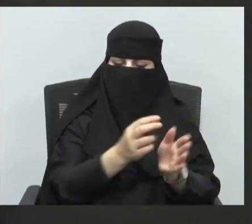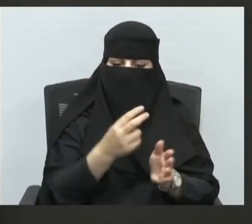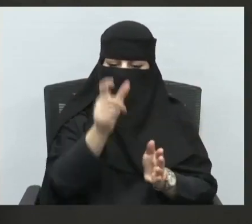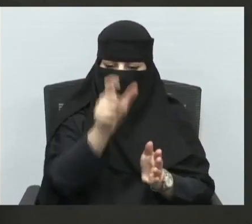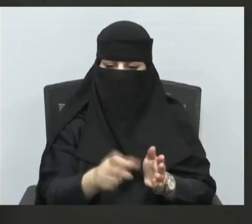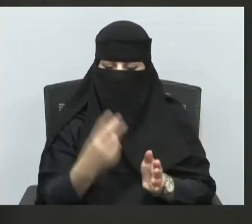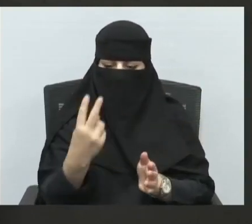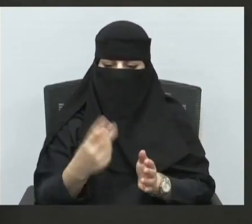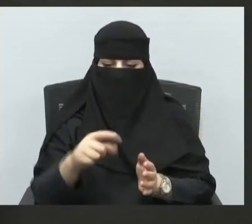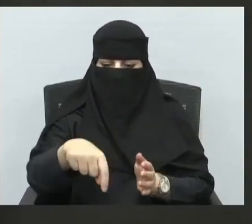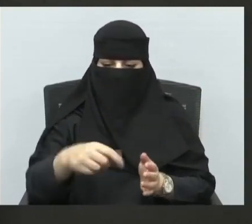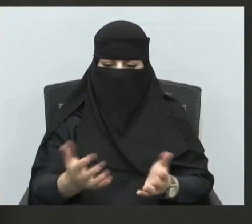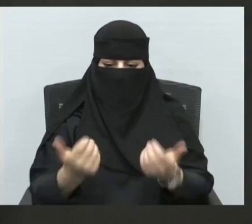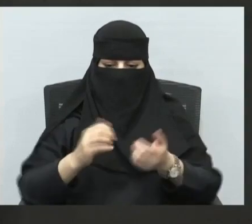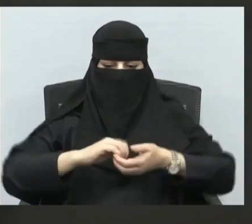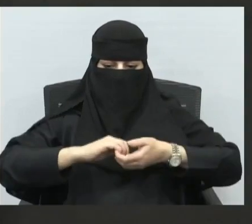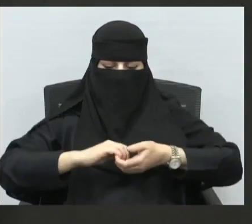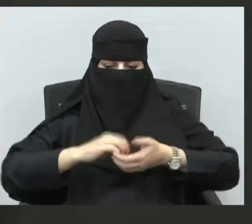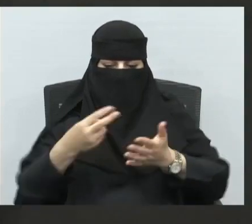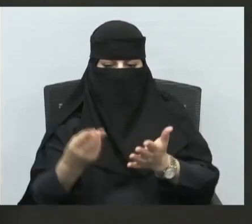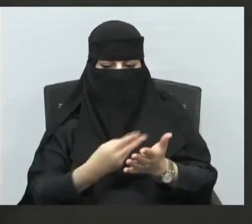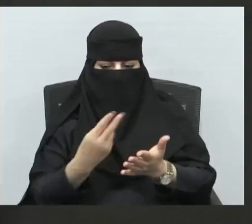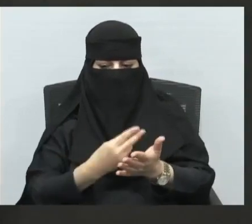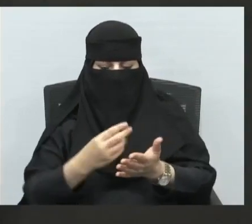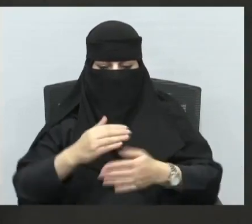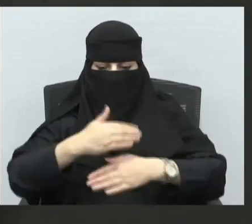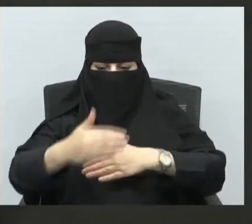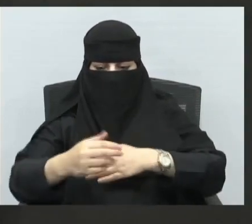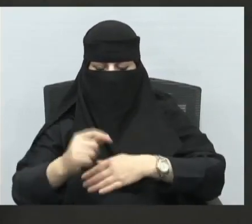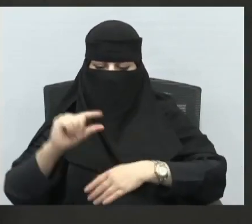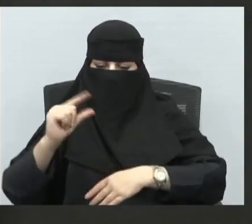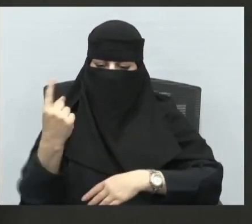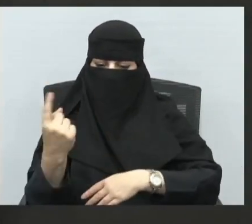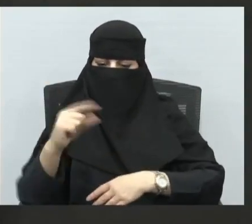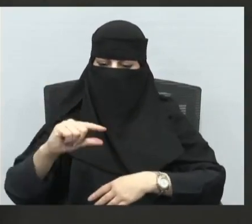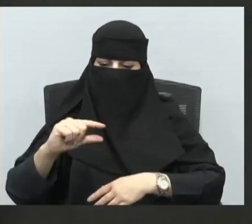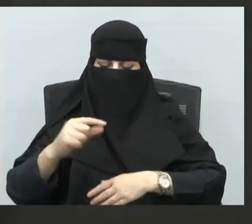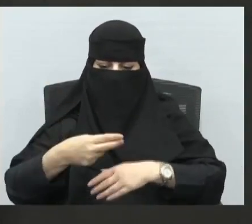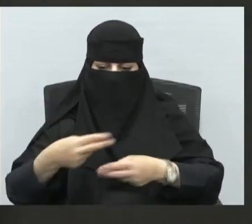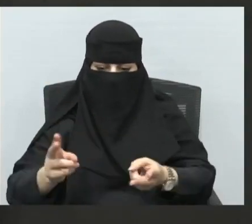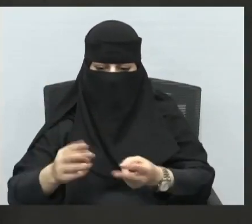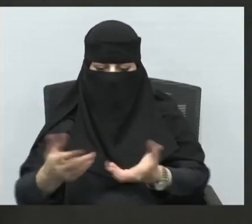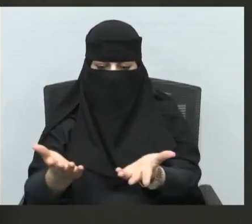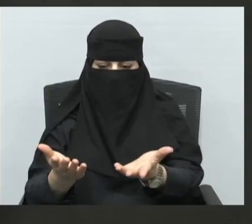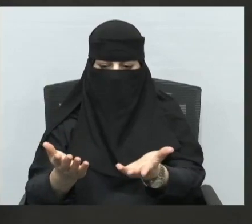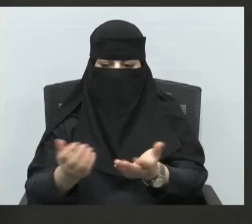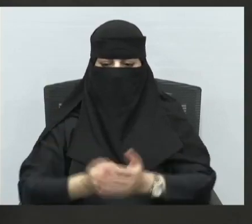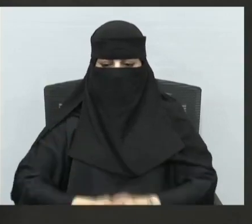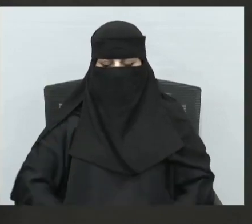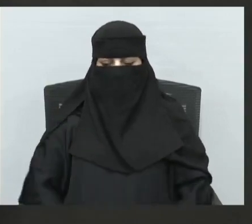هيا يا اصدقائي الان نقوم بالتلوين معكم دقيقه واحده للتلوين تبدا من